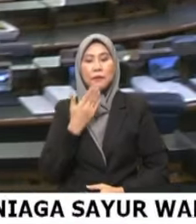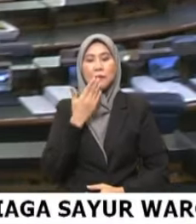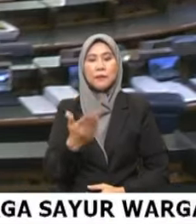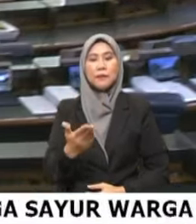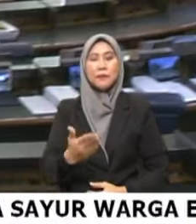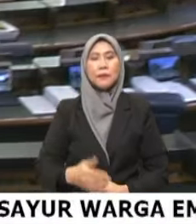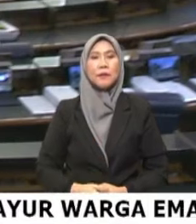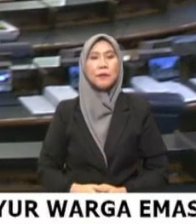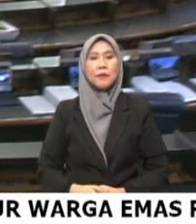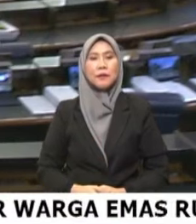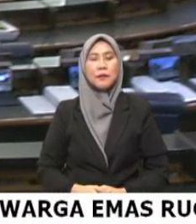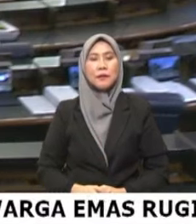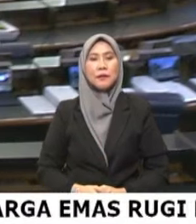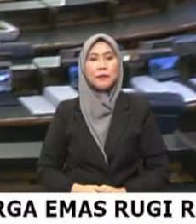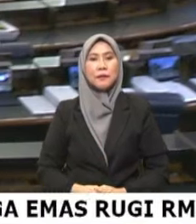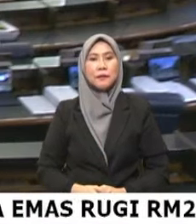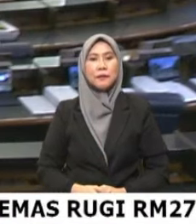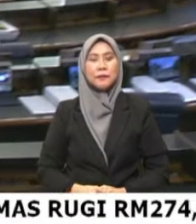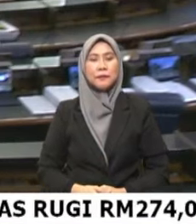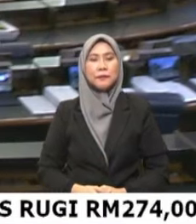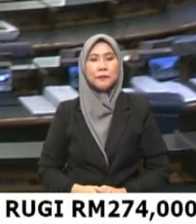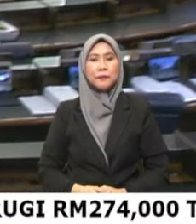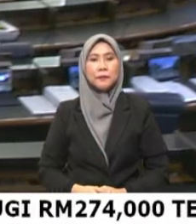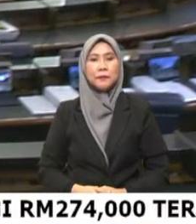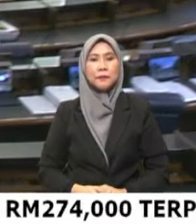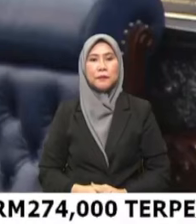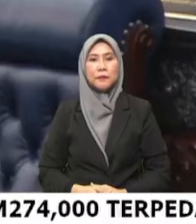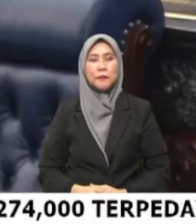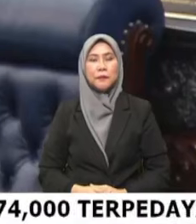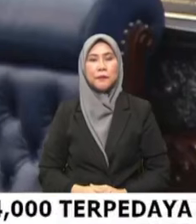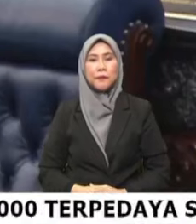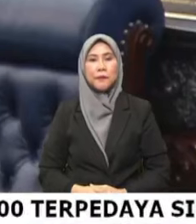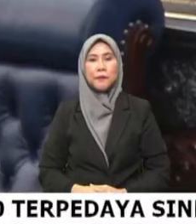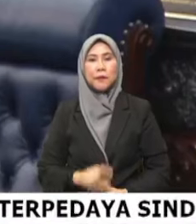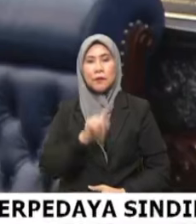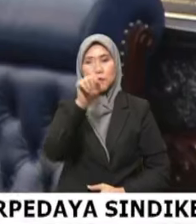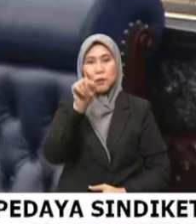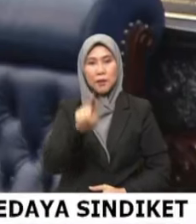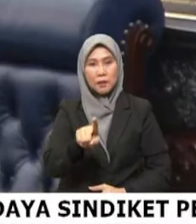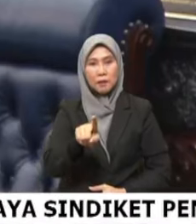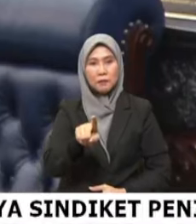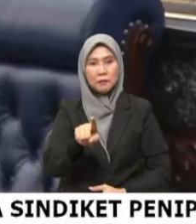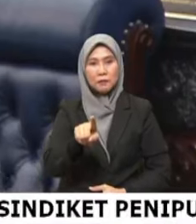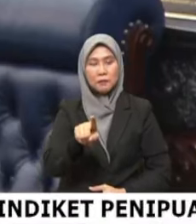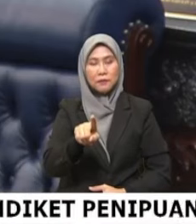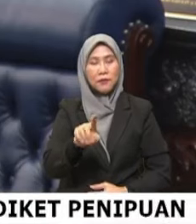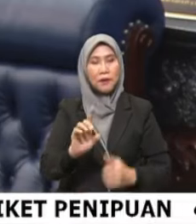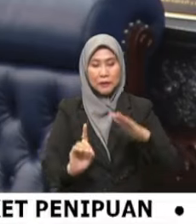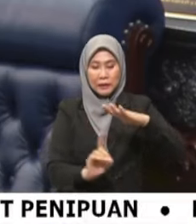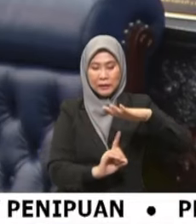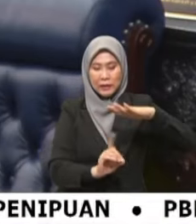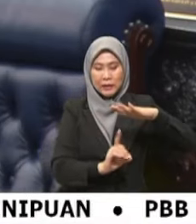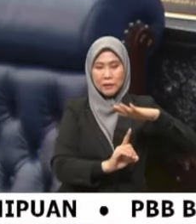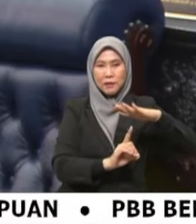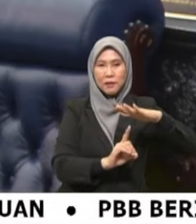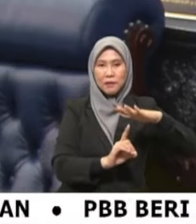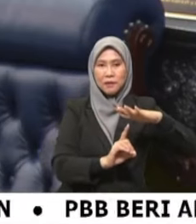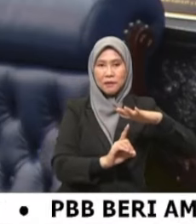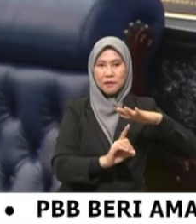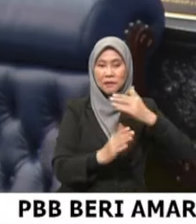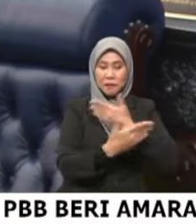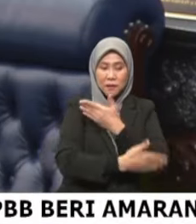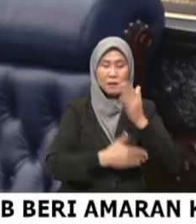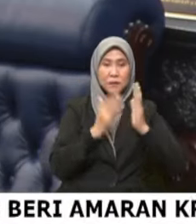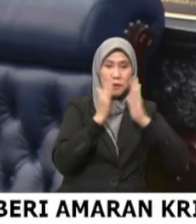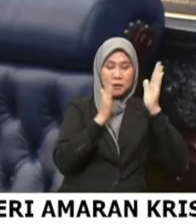kasih, Timbalan Menteri. Soalan tambahan saya, adakah dasar luar negara kita akan berubah